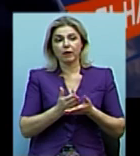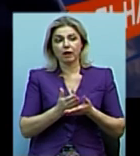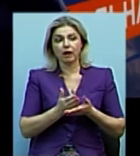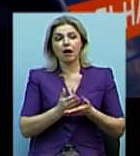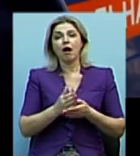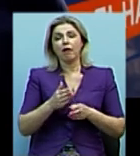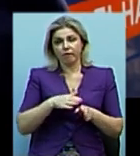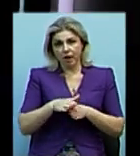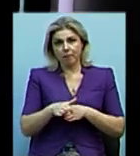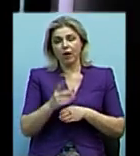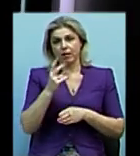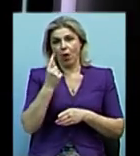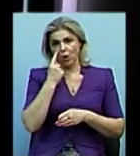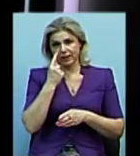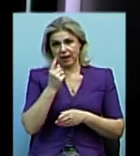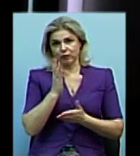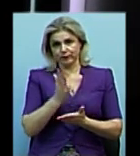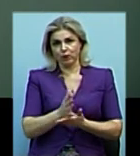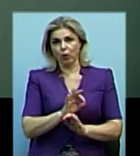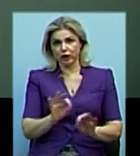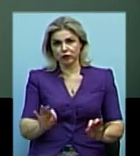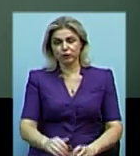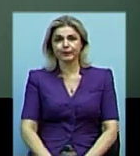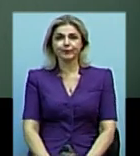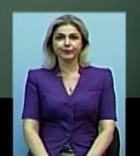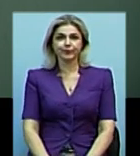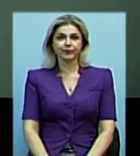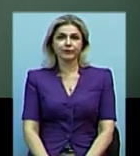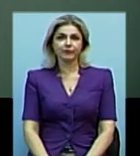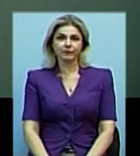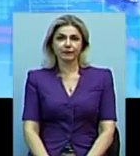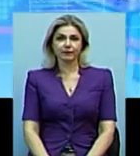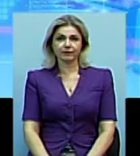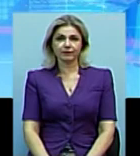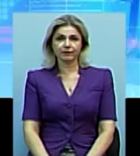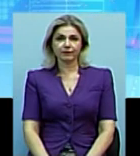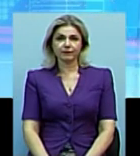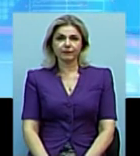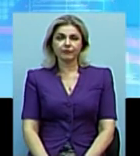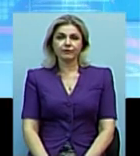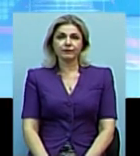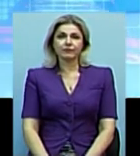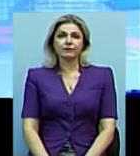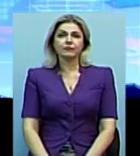оцінку задоволення. Валентина Гурова, телевізійні новини Миколаївщини.